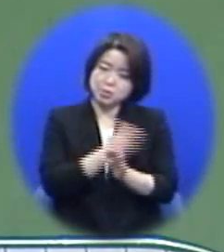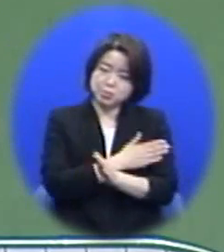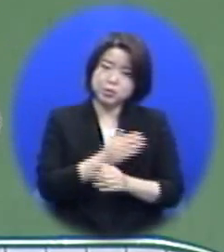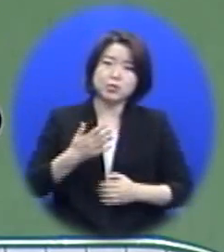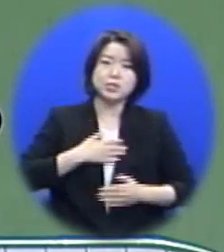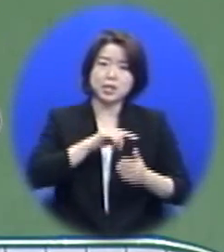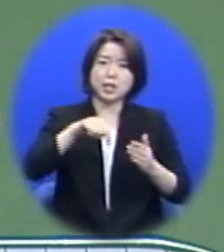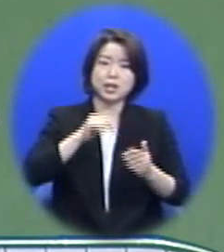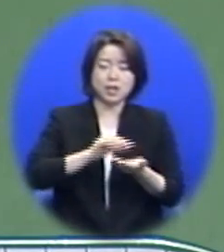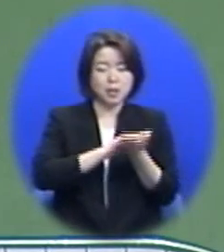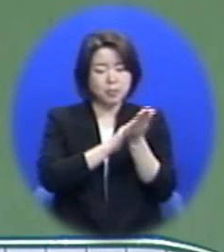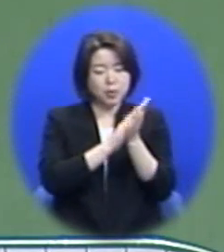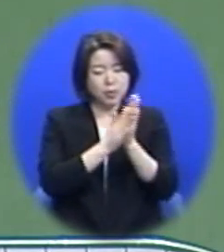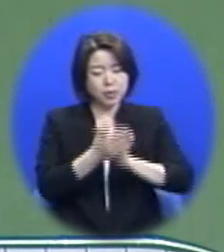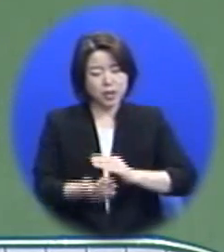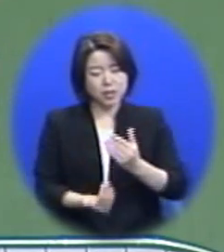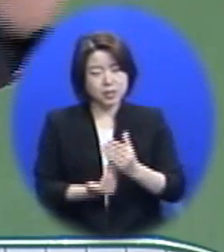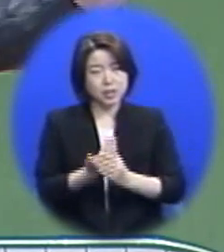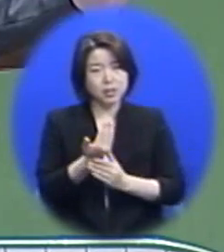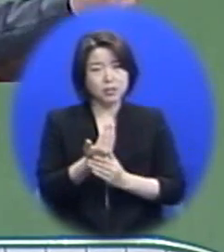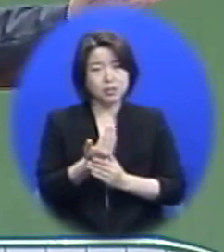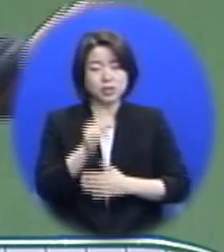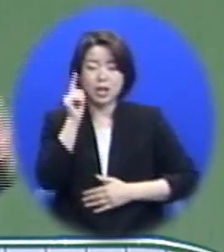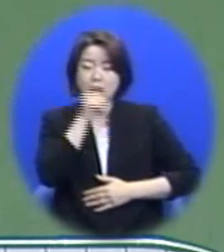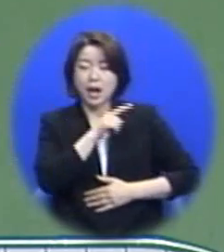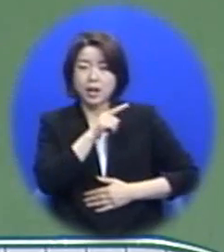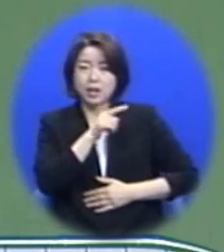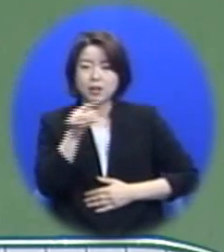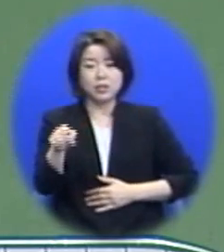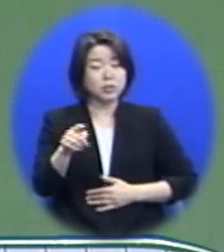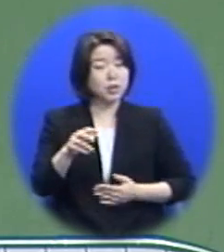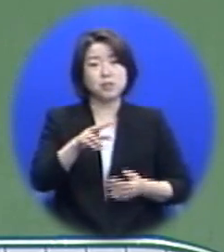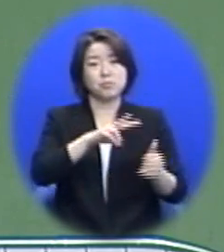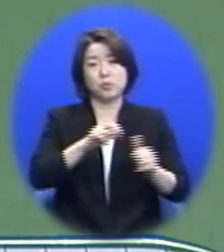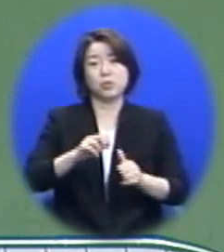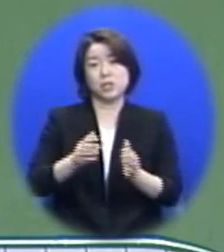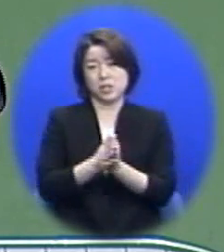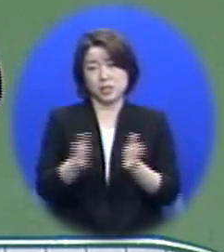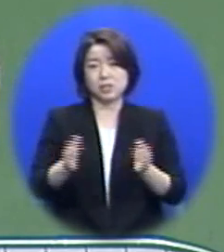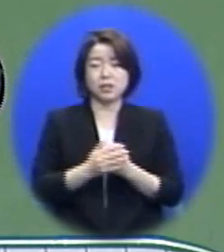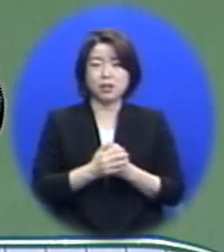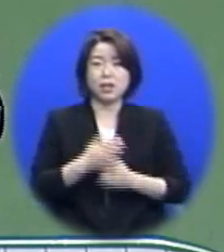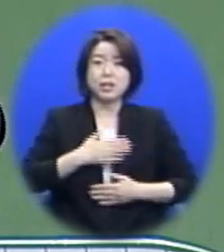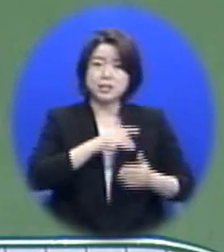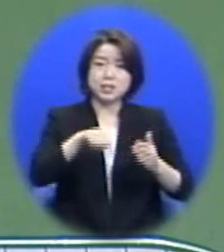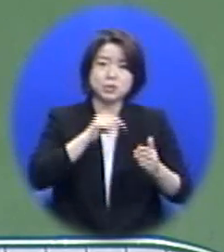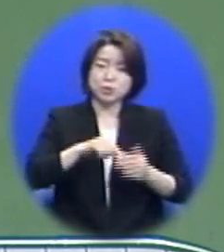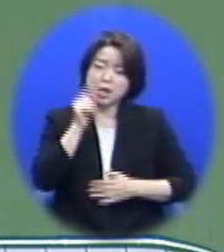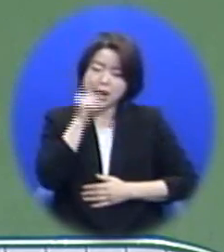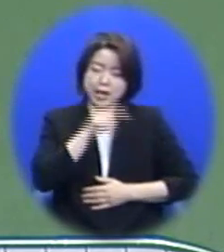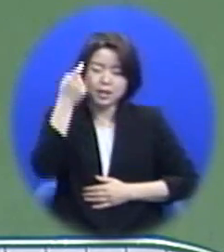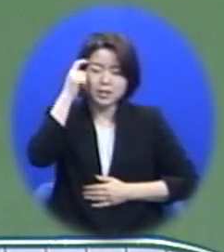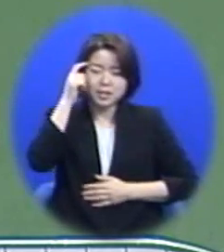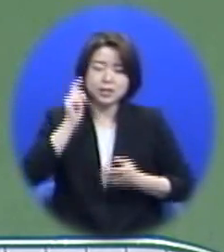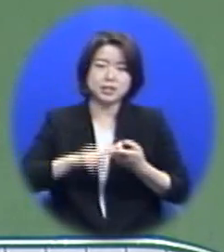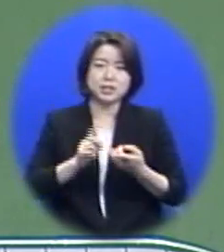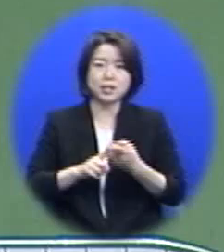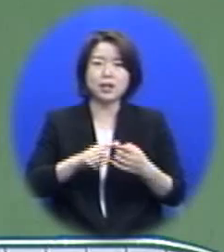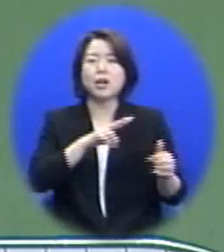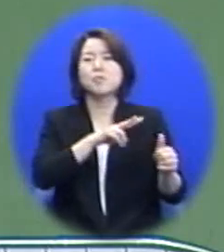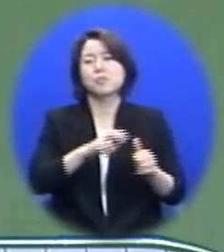변화가 일어나는 것이 악한 것이 미워지기 시작했어 제 속에 악한 생각 자체가 미워지기